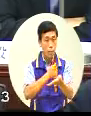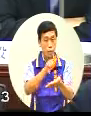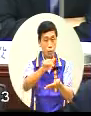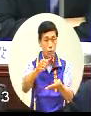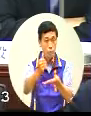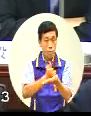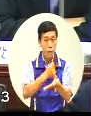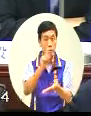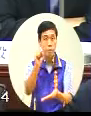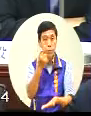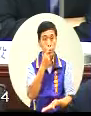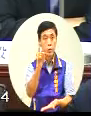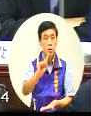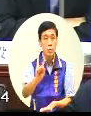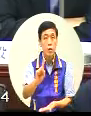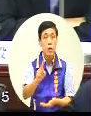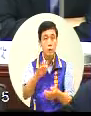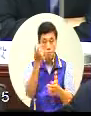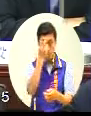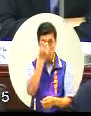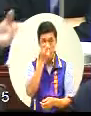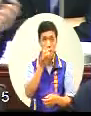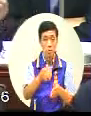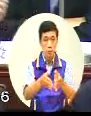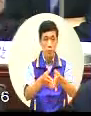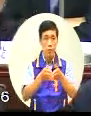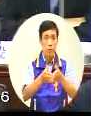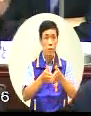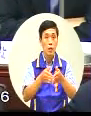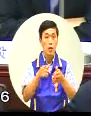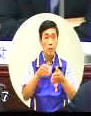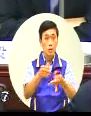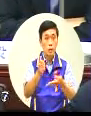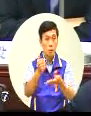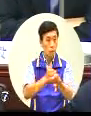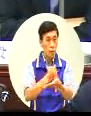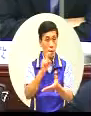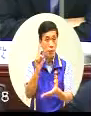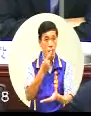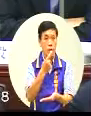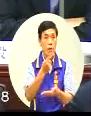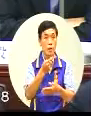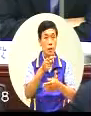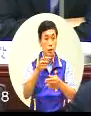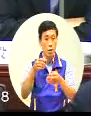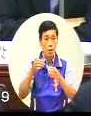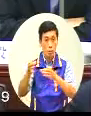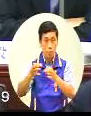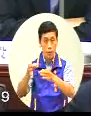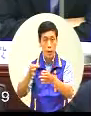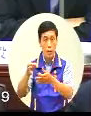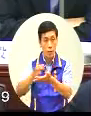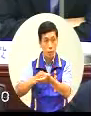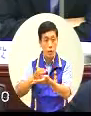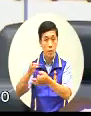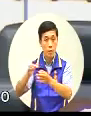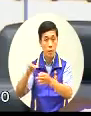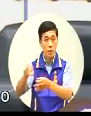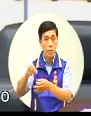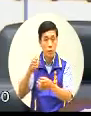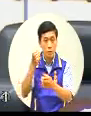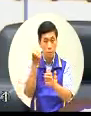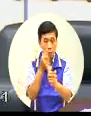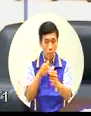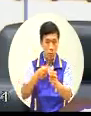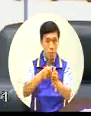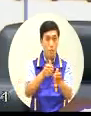解大概都要去掌控，一定要从上游跟下游都要衔接了。 我只是很怀疑说你们在